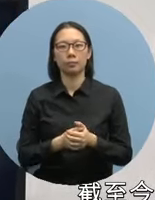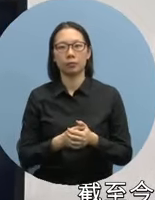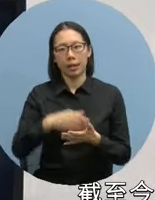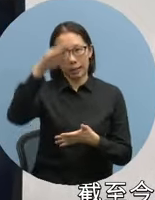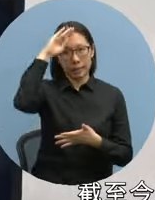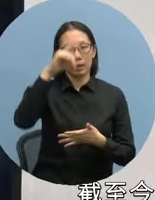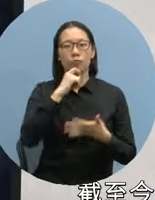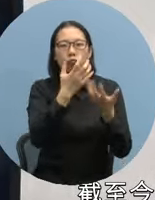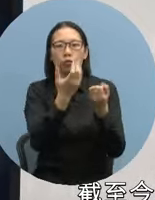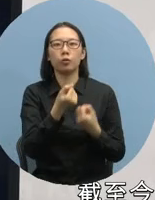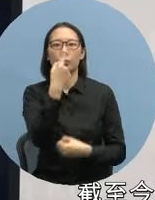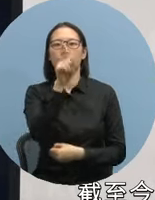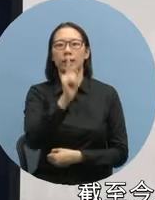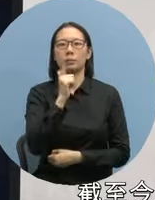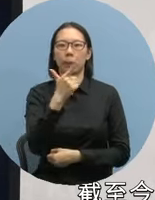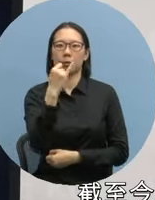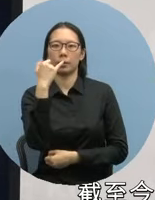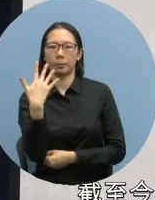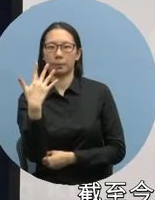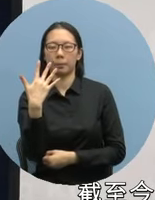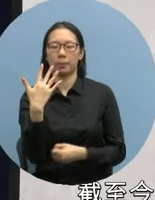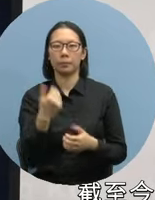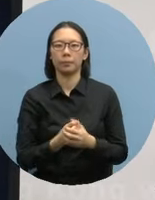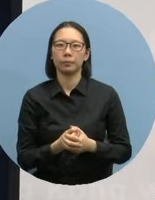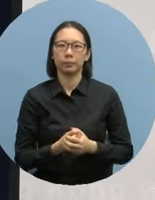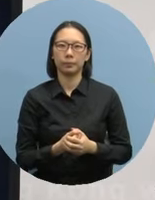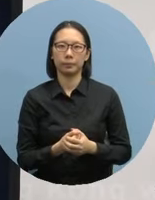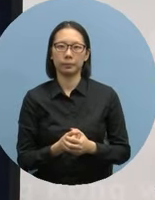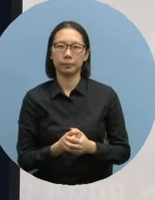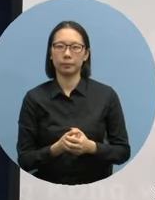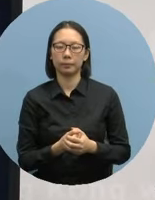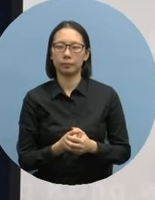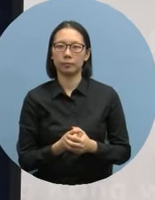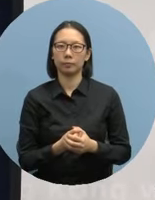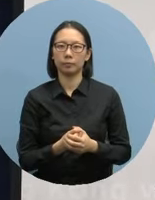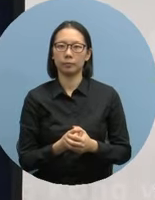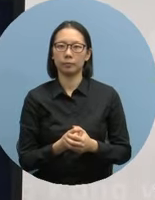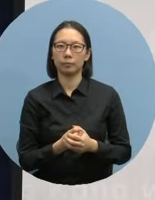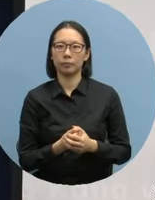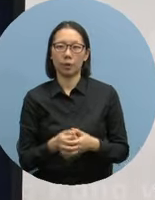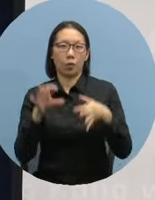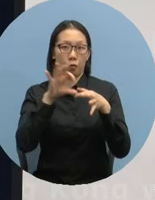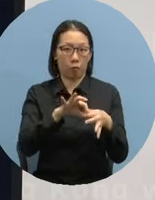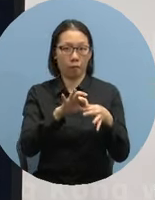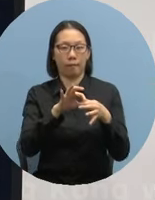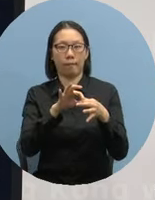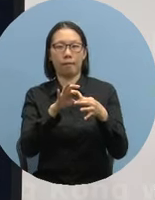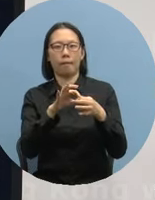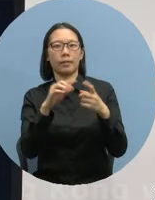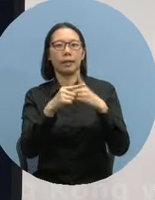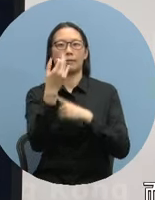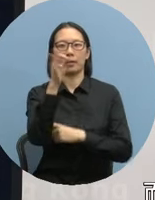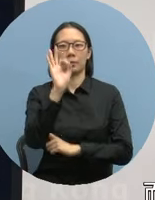了1865宗相关的骗案，涉及呢超过3900名受害人